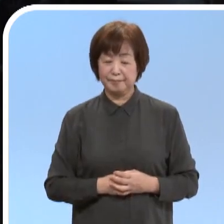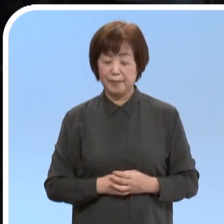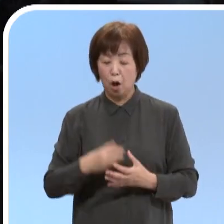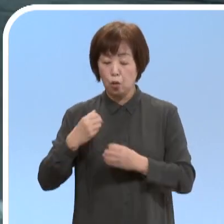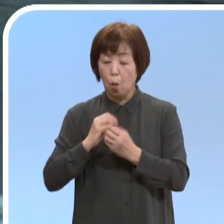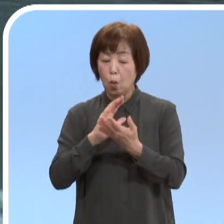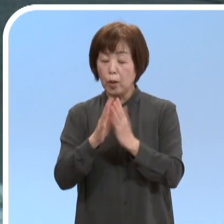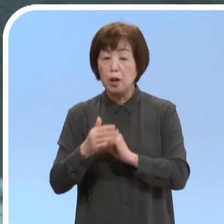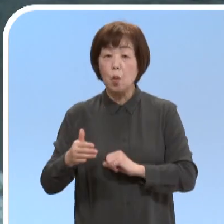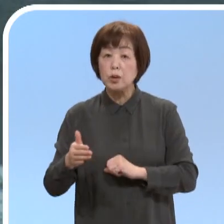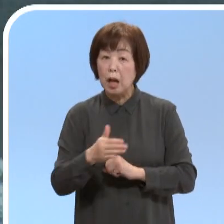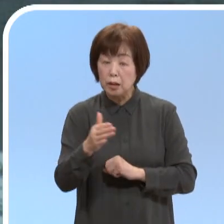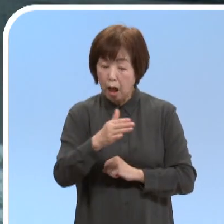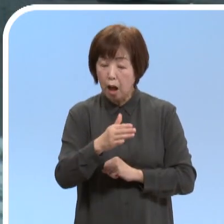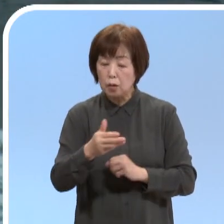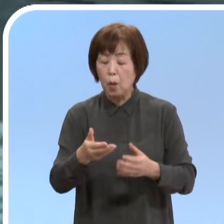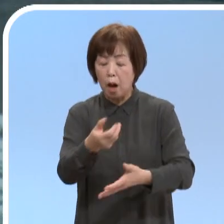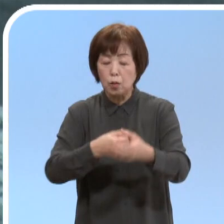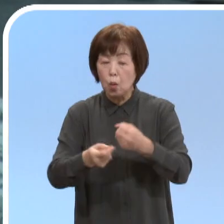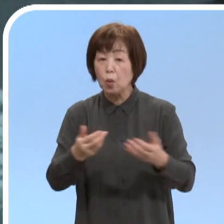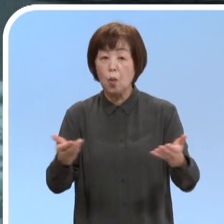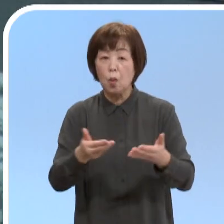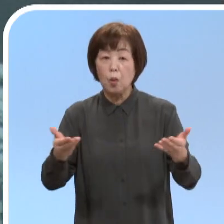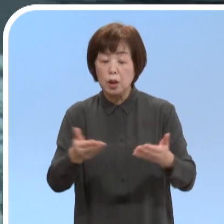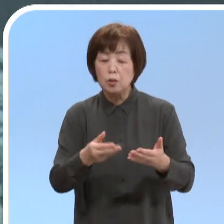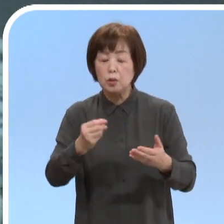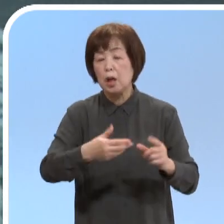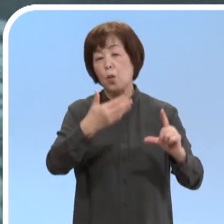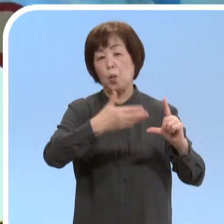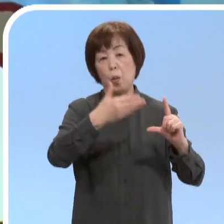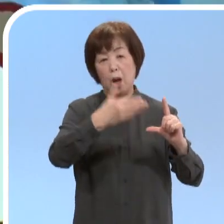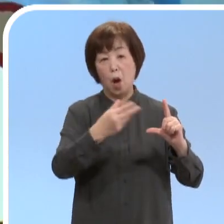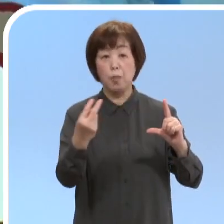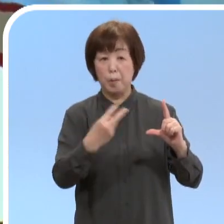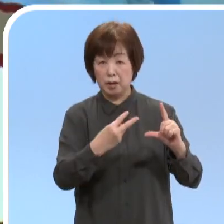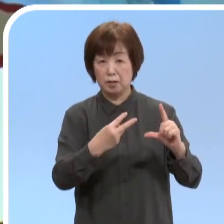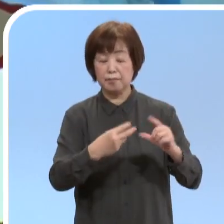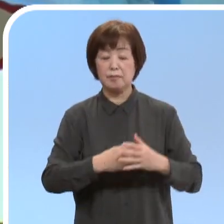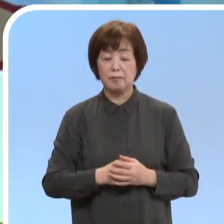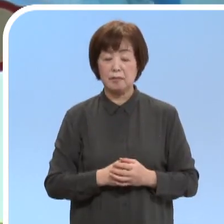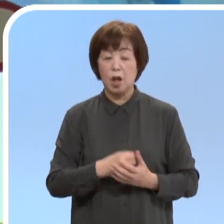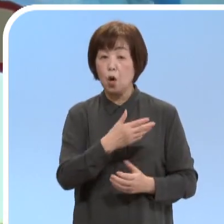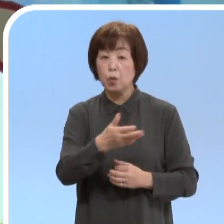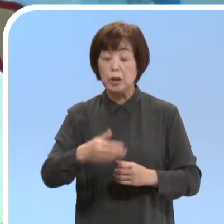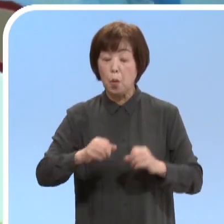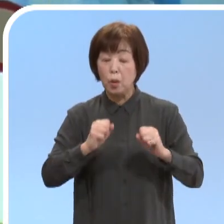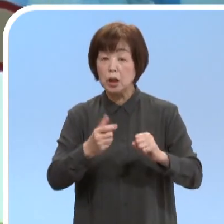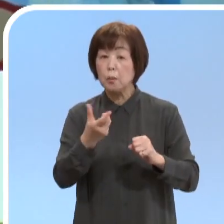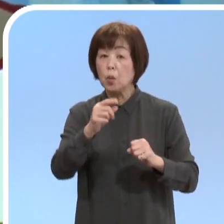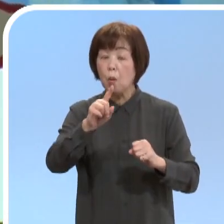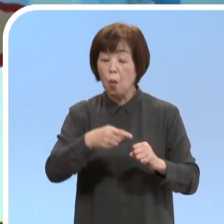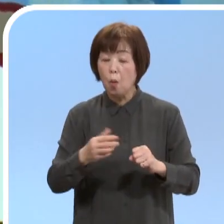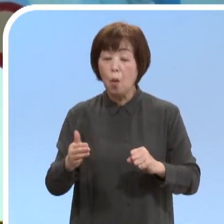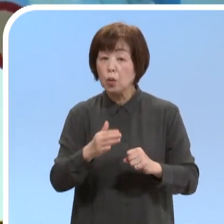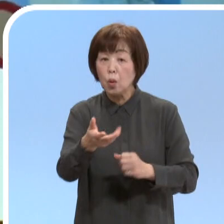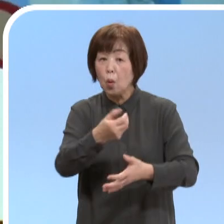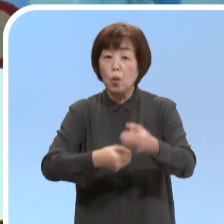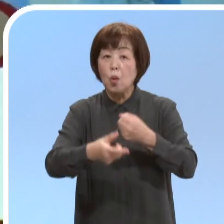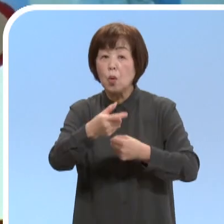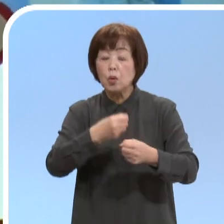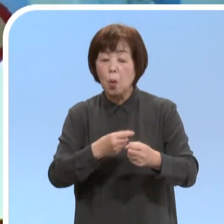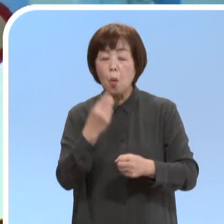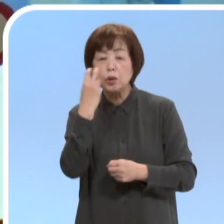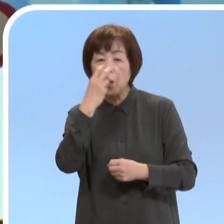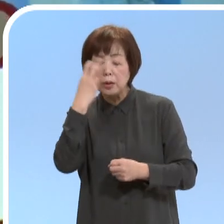兵庫県の魚と漁業についての動画を見ます海の生き物や漁業のことを海に出て調査し